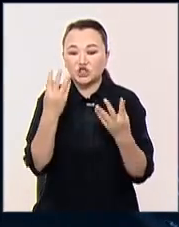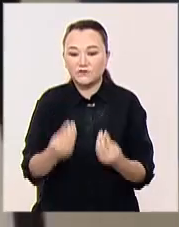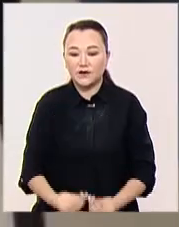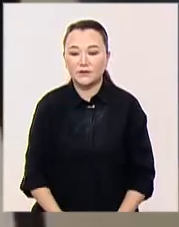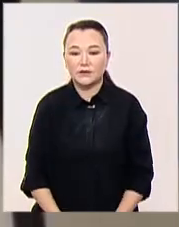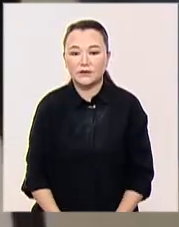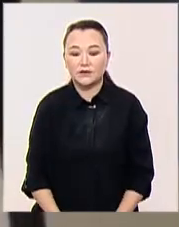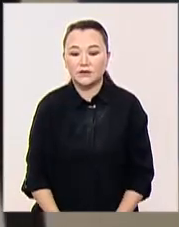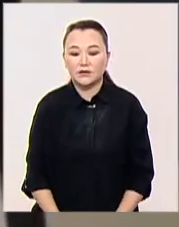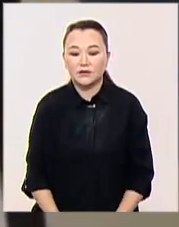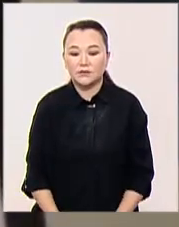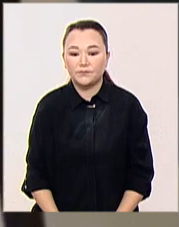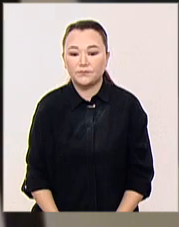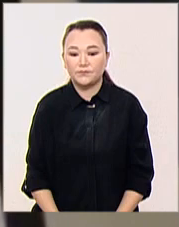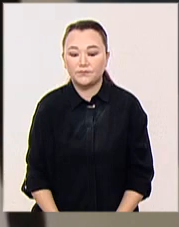дня